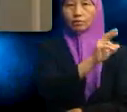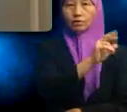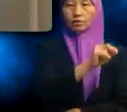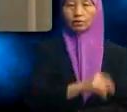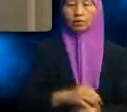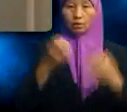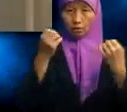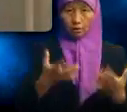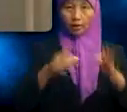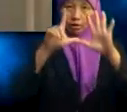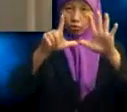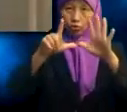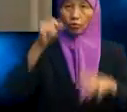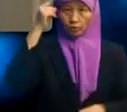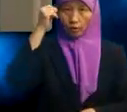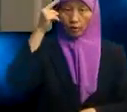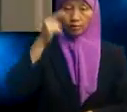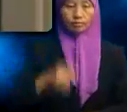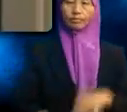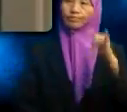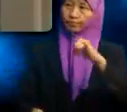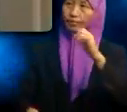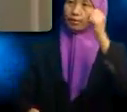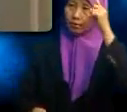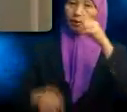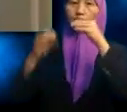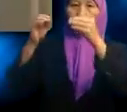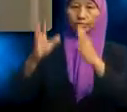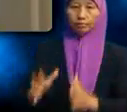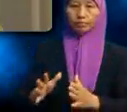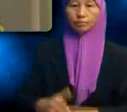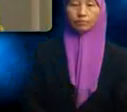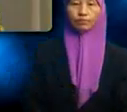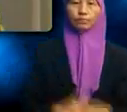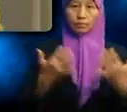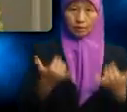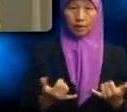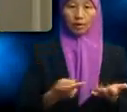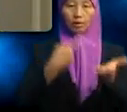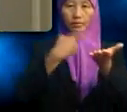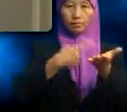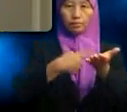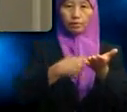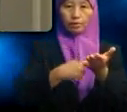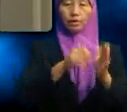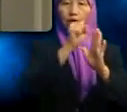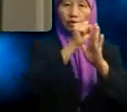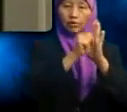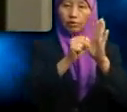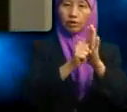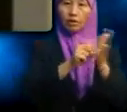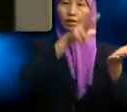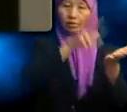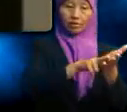semua? Faham, Ustazah. Baik, bagus. Sekarang kita bincangkan pula tentang syarat sah bagi